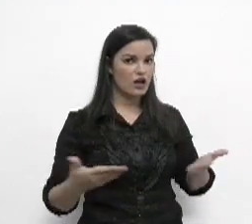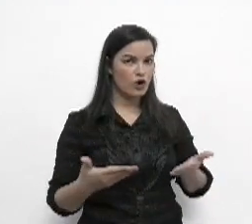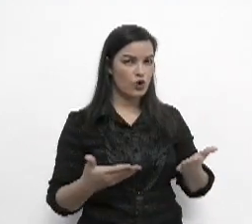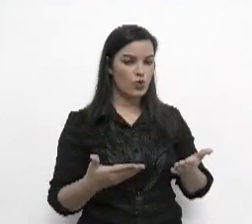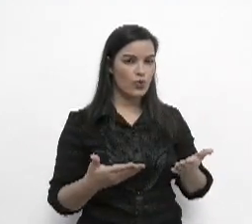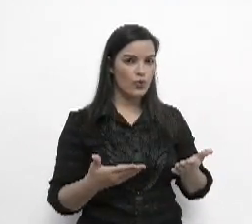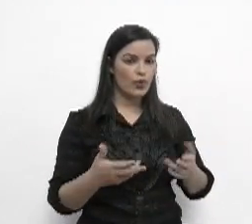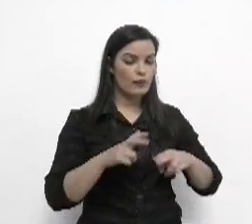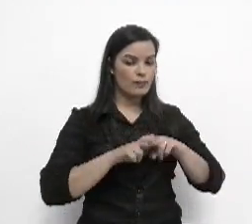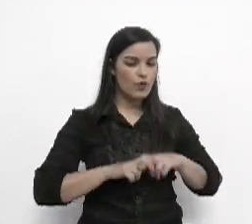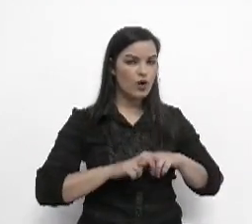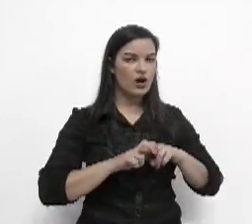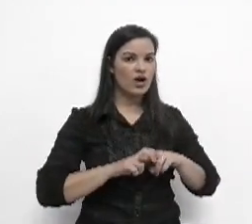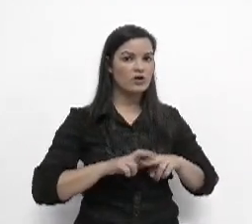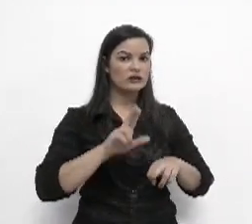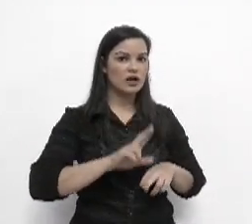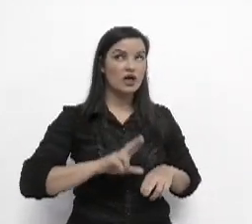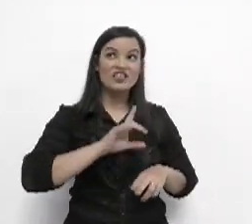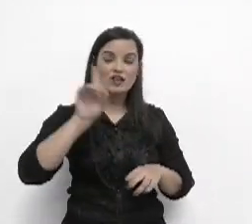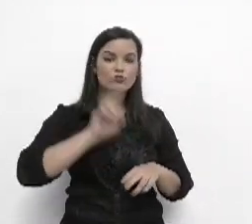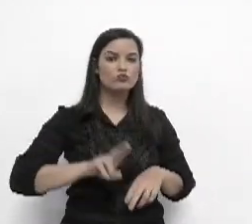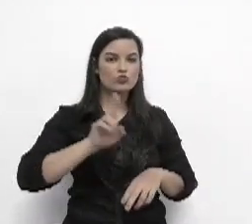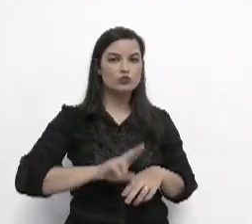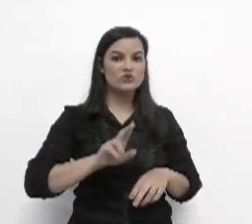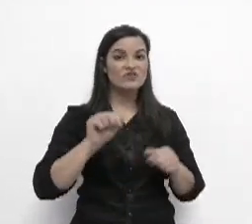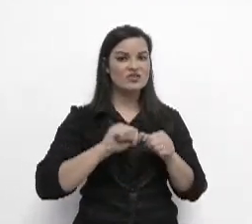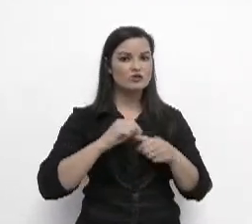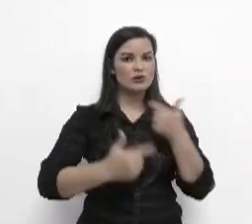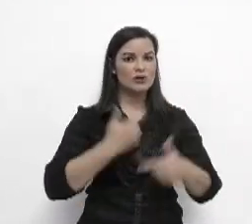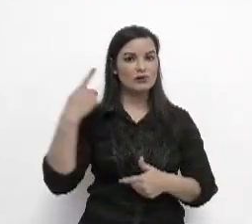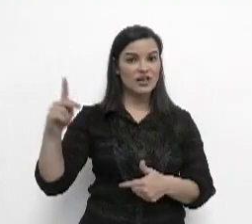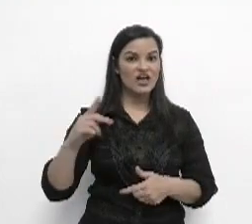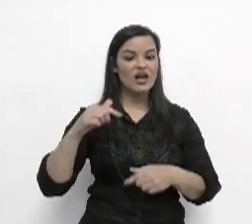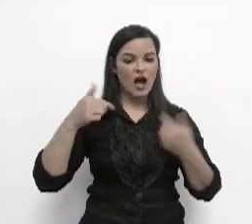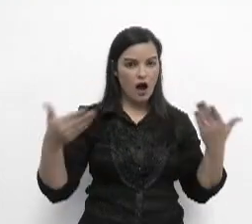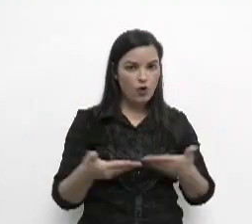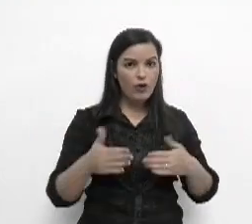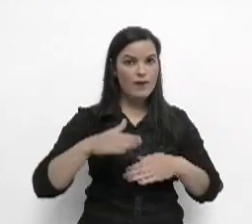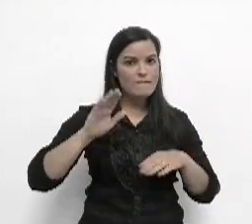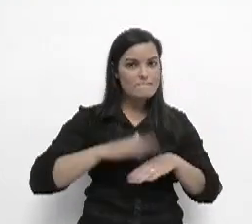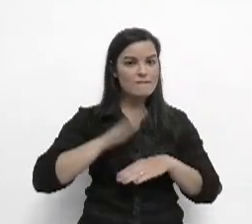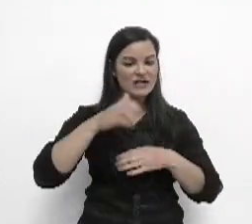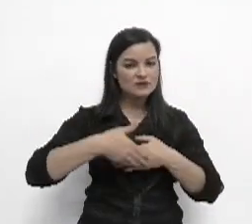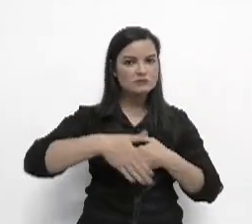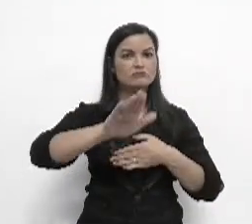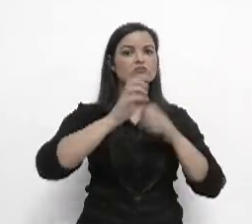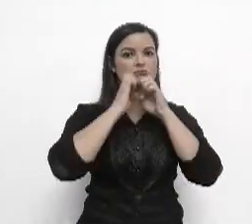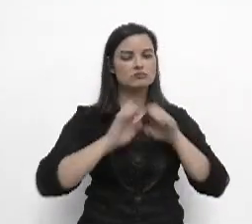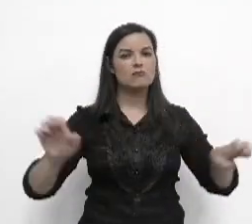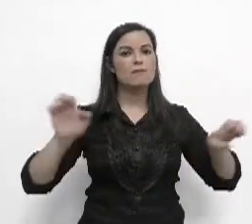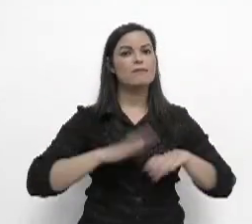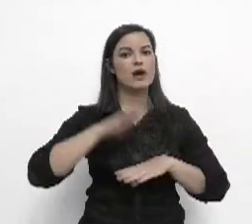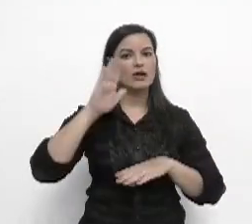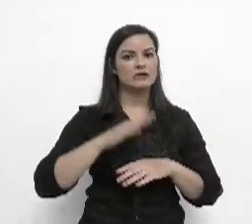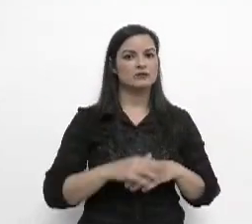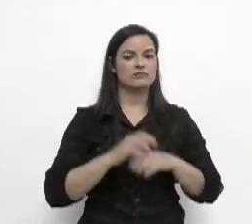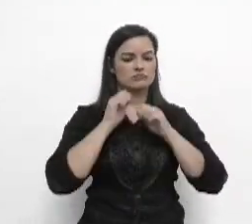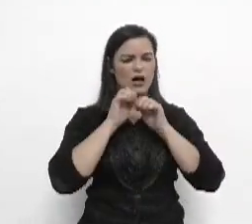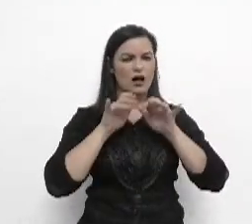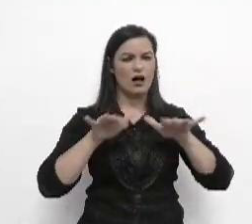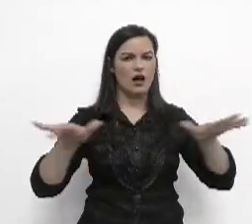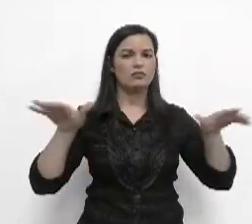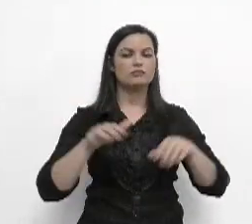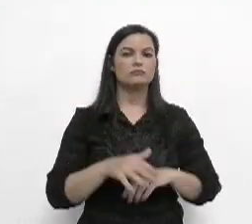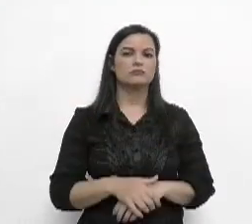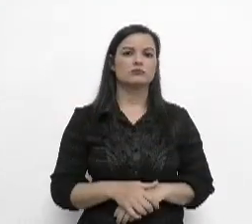fosse realizado, seja continuamente sendo usado daqui para frente também para o teu evangelho e para a tua propagação. 우리가 하나님 앞에 존귀하게 쓰임 받기